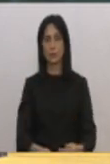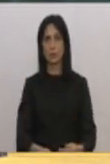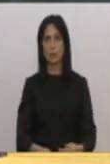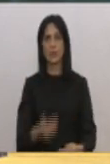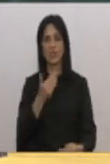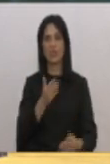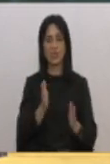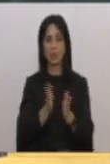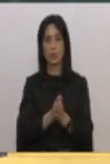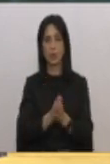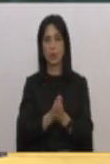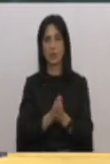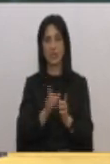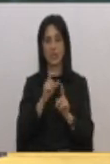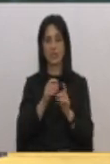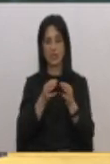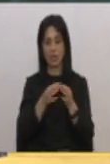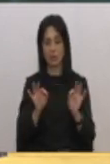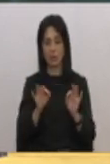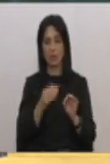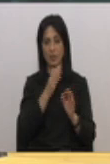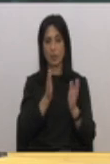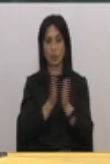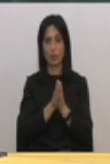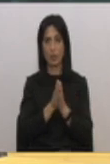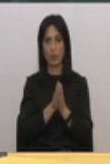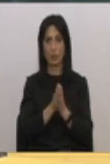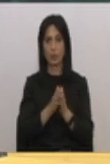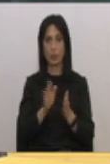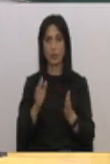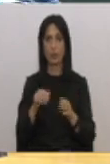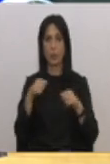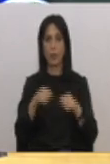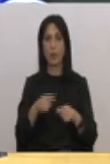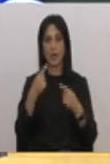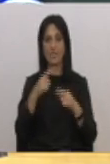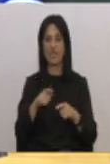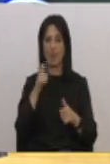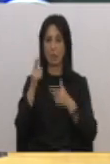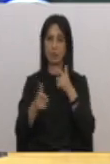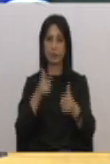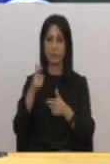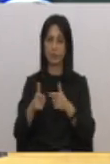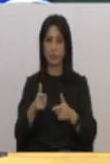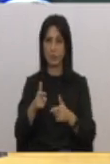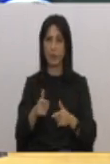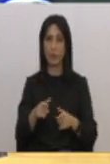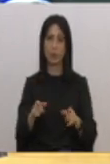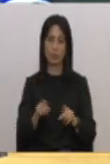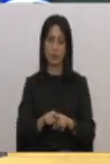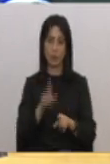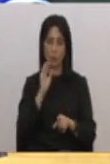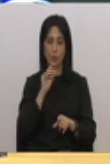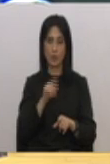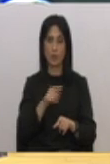თქვენ ითხოვთ სიტყვის თავისუფლებას და თქვენ ითხოვთ ულიმიტოდ უფლებას, რომ სხვას მიაყენოთ შეურაცხყოფა, თუმცა